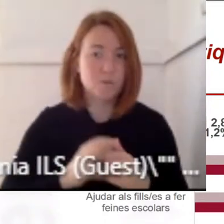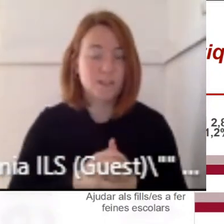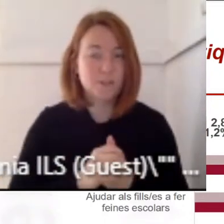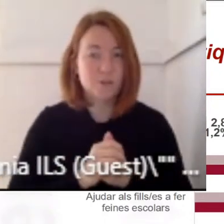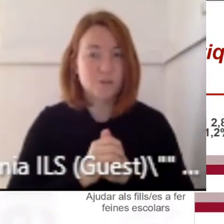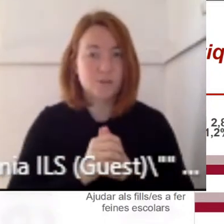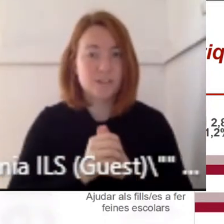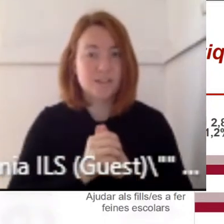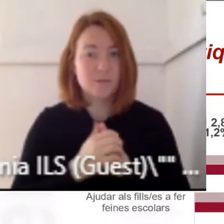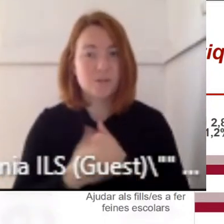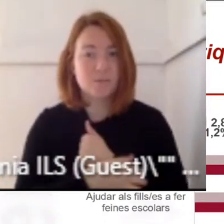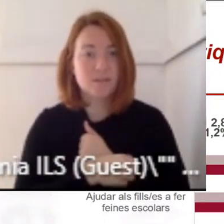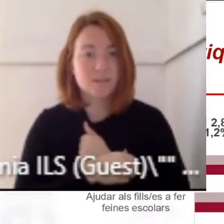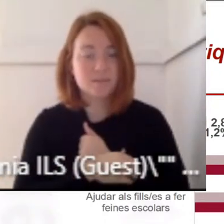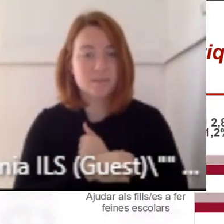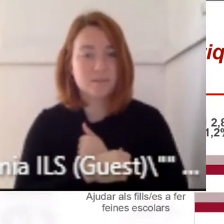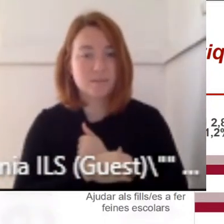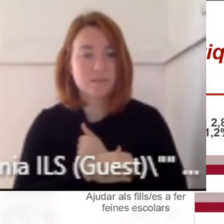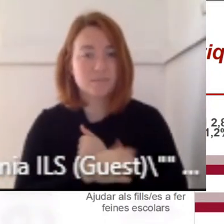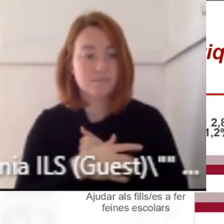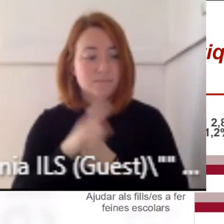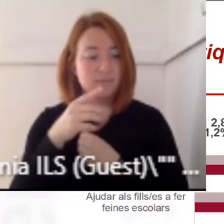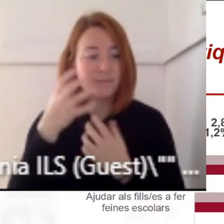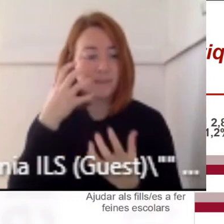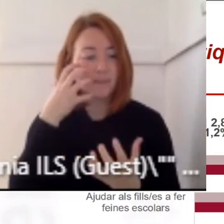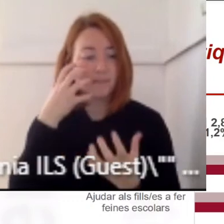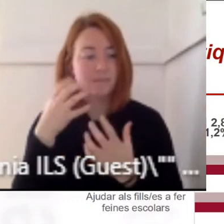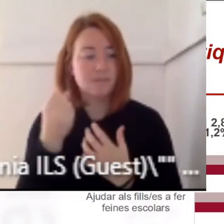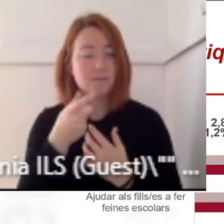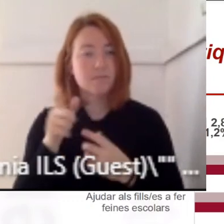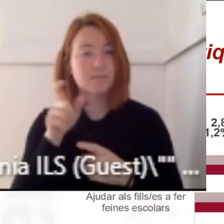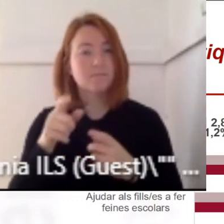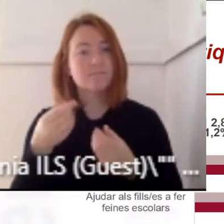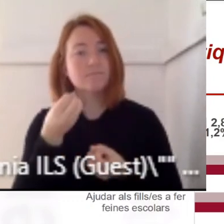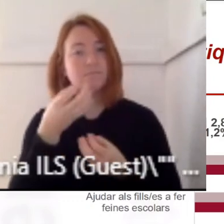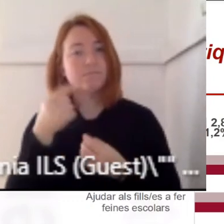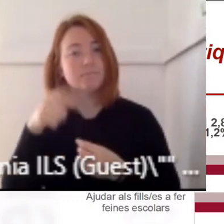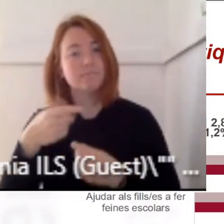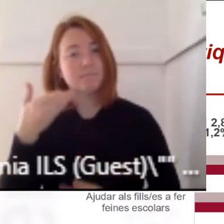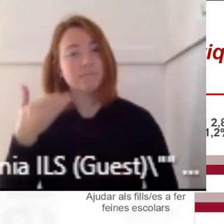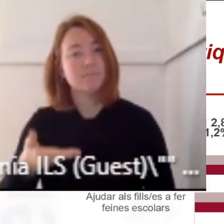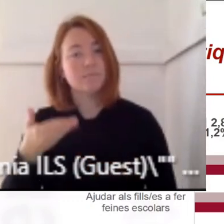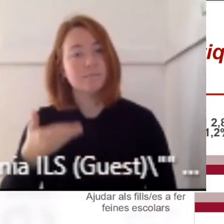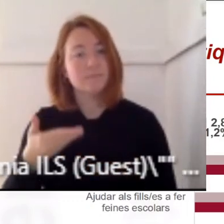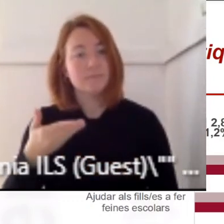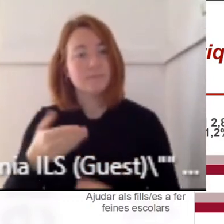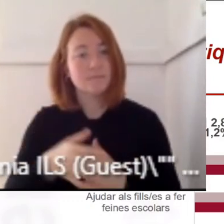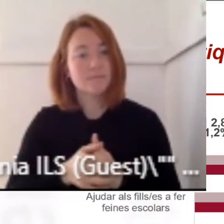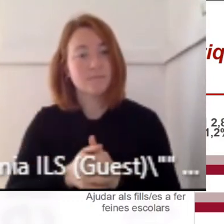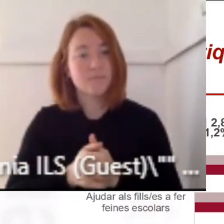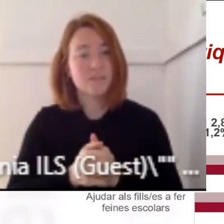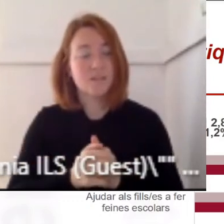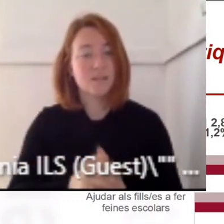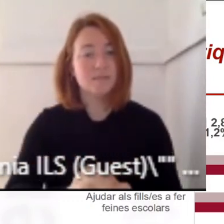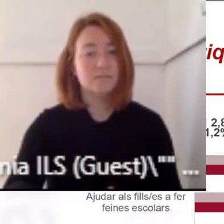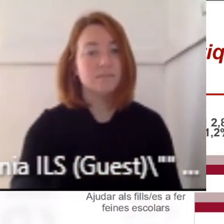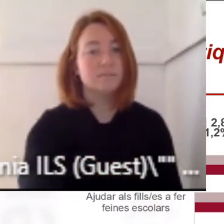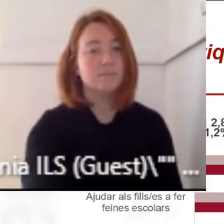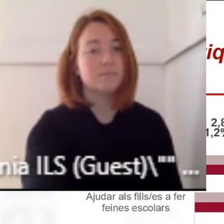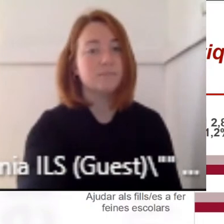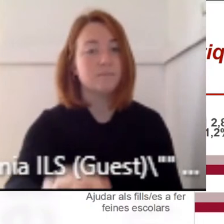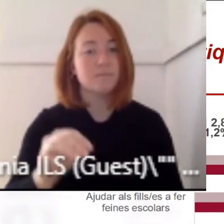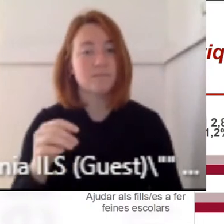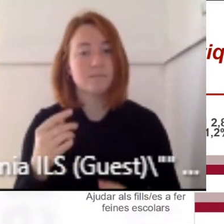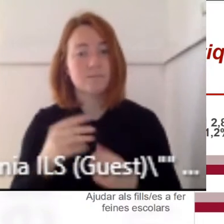l'àmbit laboral. Hem destacat també algunes dades molt rellevants en aquest sentit i durant el confinament doncs, veiem, per exemple, que les